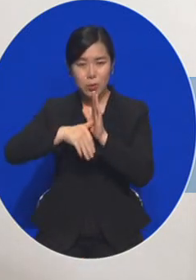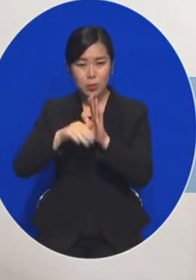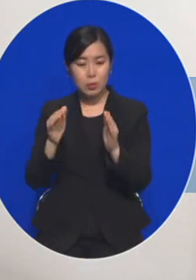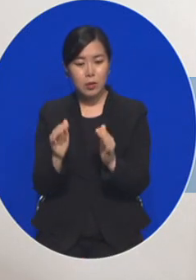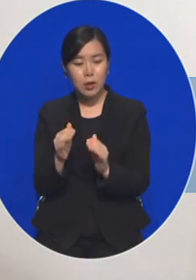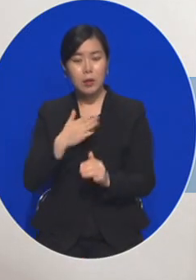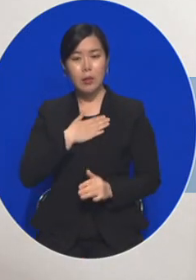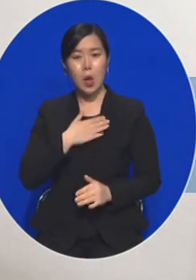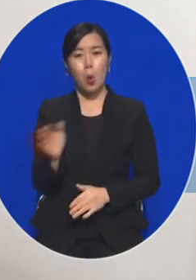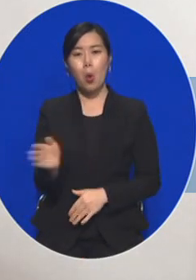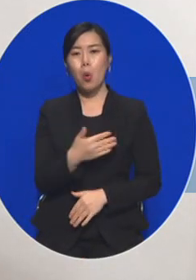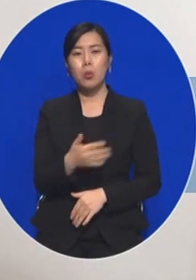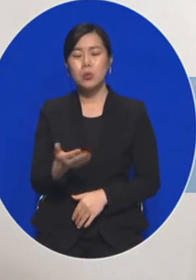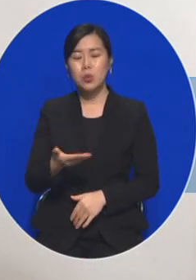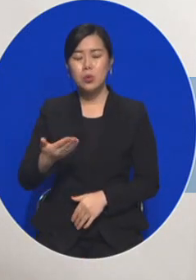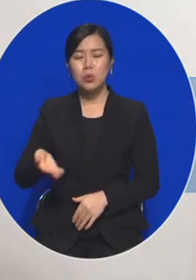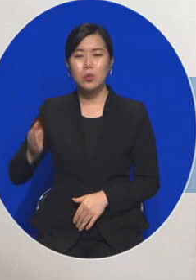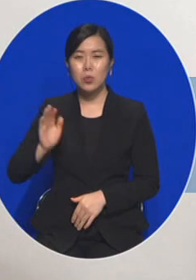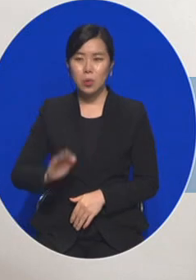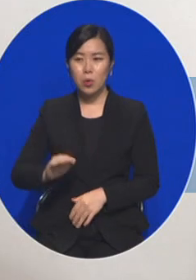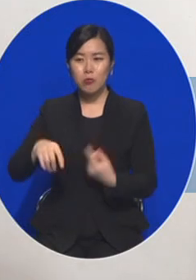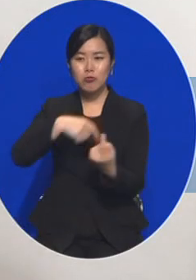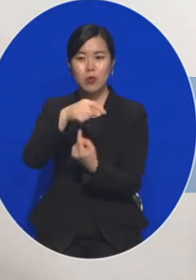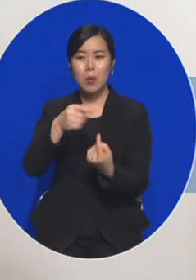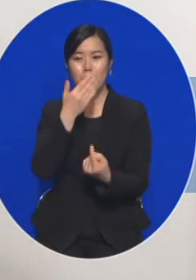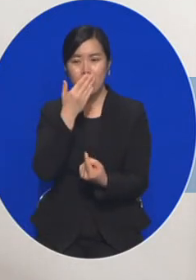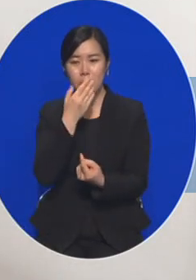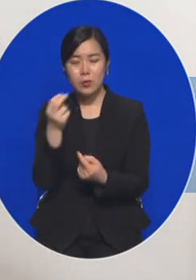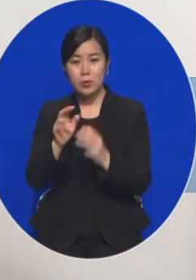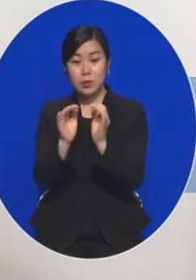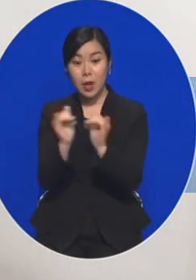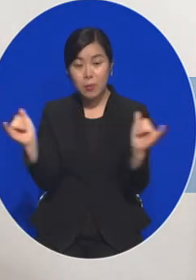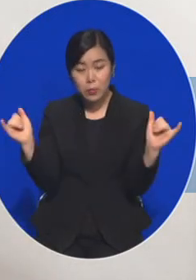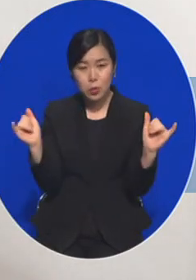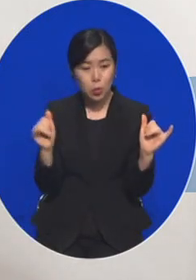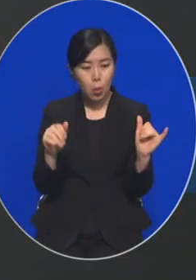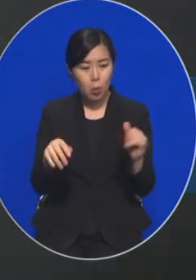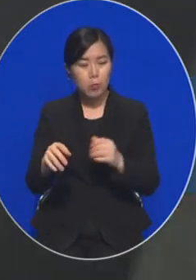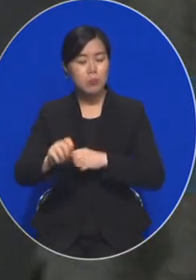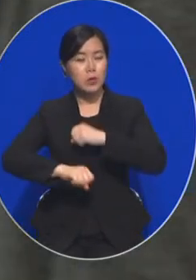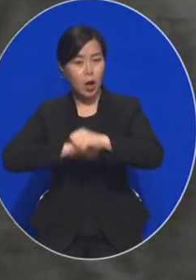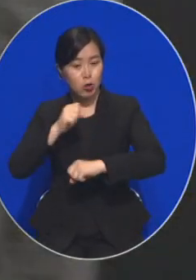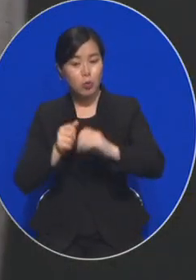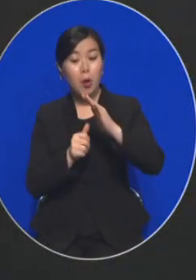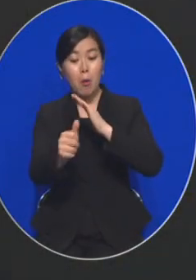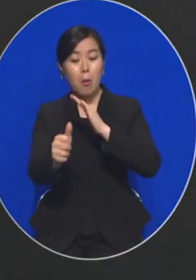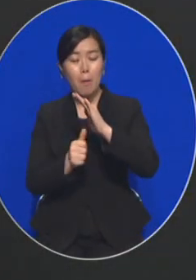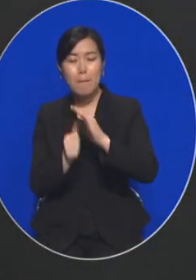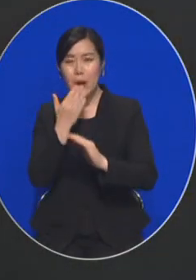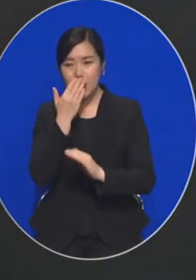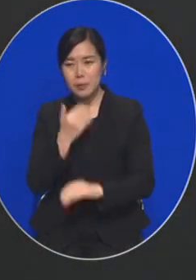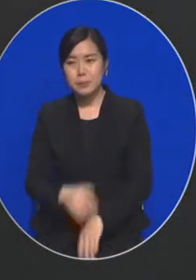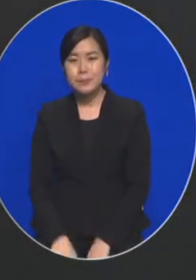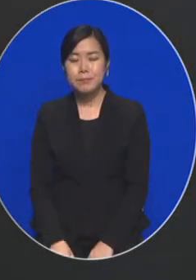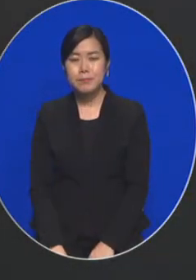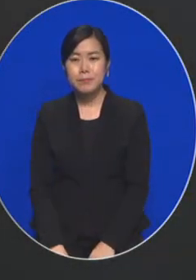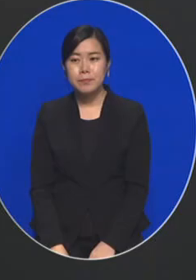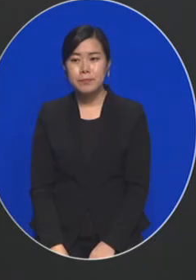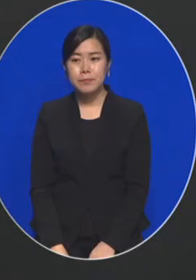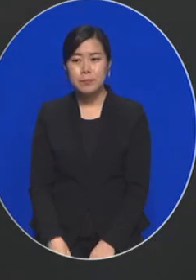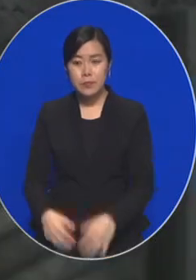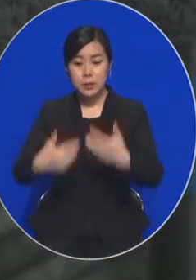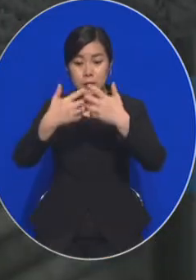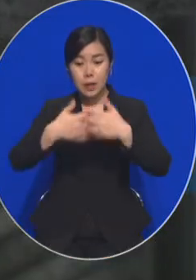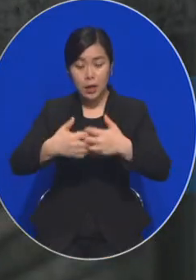가능하고 사람들이 이제 불이 켜져 있으니까 자유롭게 들어오시고. 중기부는 디지털 기술 적용에 필요한